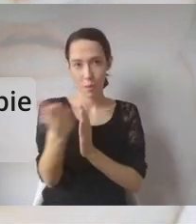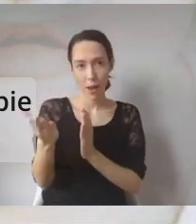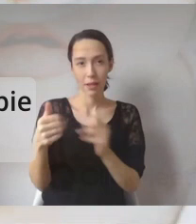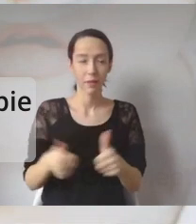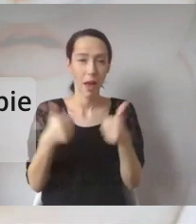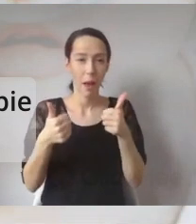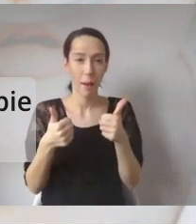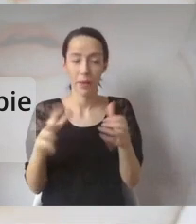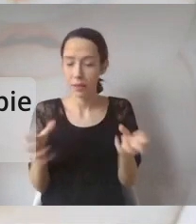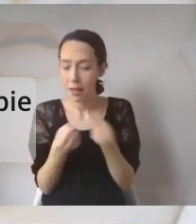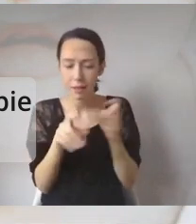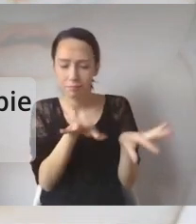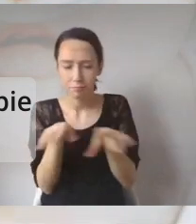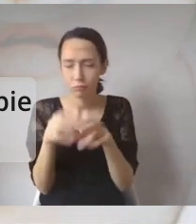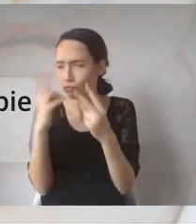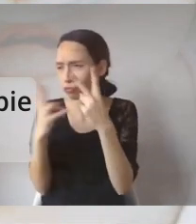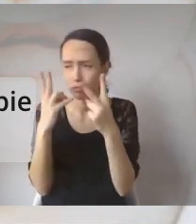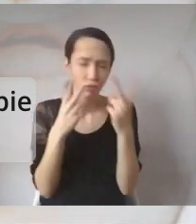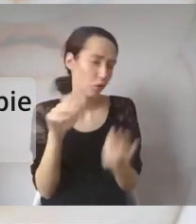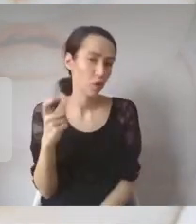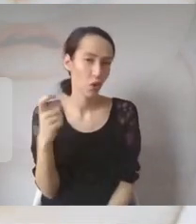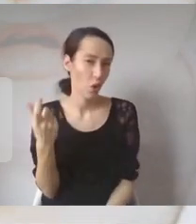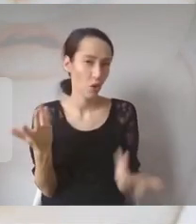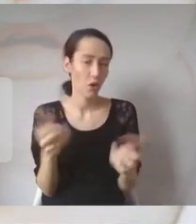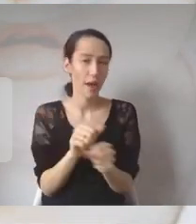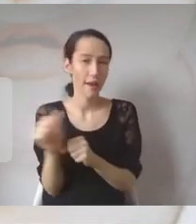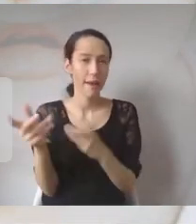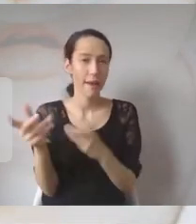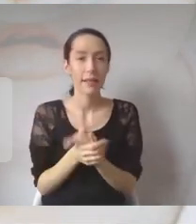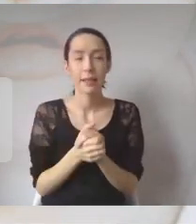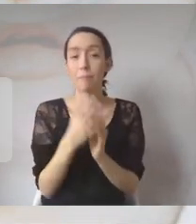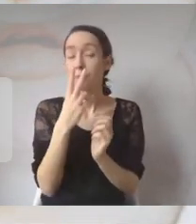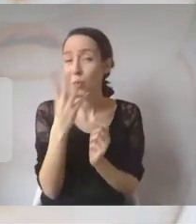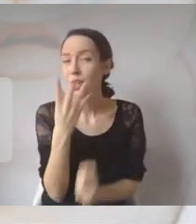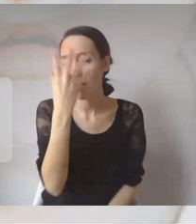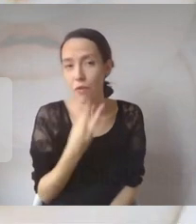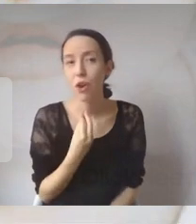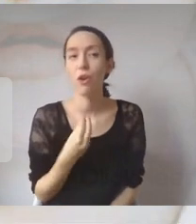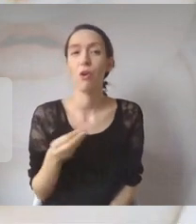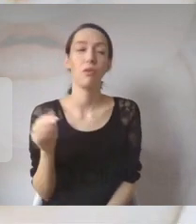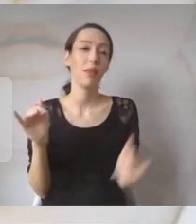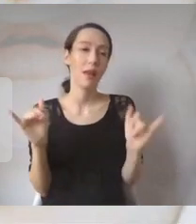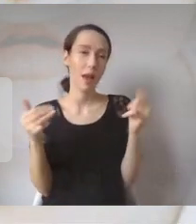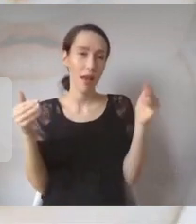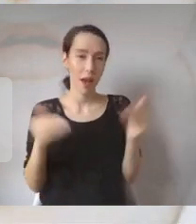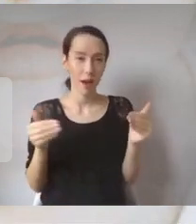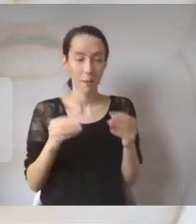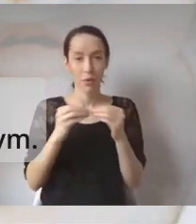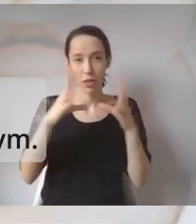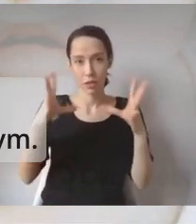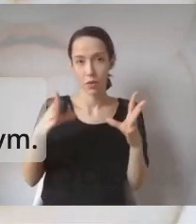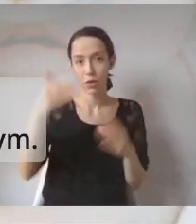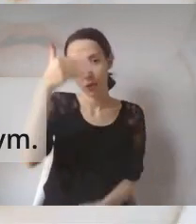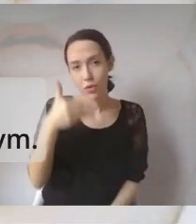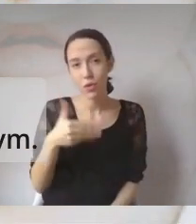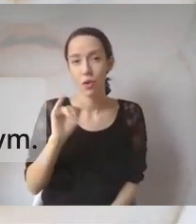wklikali w sieci ten LinkedIn, zobaczyli, jak to wygląda, w jaki sposób można stworzyć swój profil. Jest